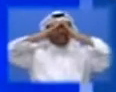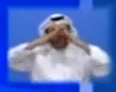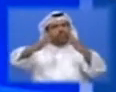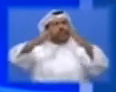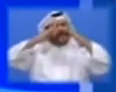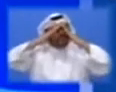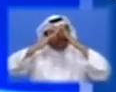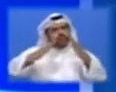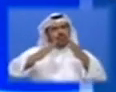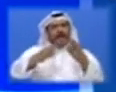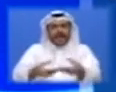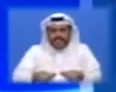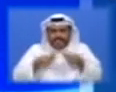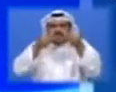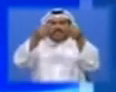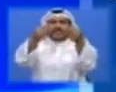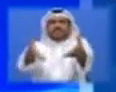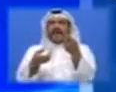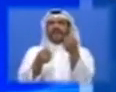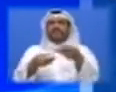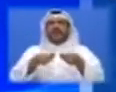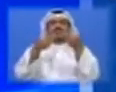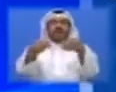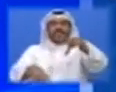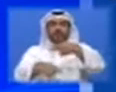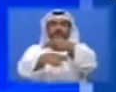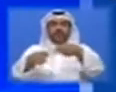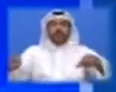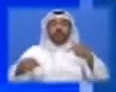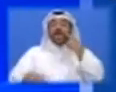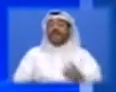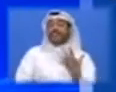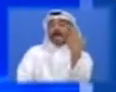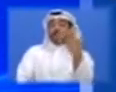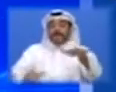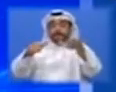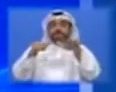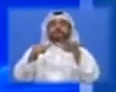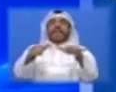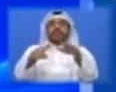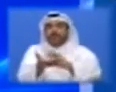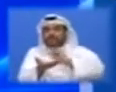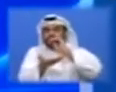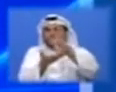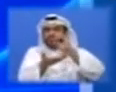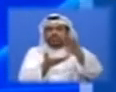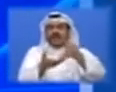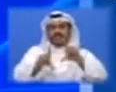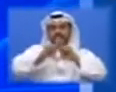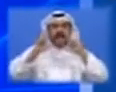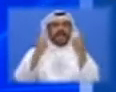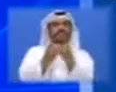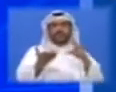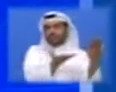والتقدير للتبرع دوله الكويت خلال المؤتمر الدولي الثاني للمانحين لتخفيف اثار الازمه الانسانيه في